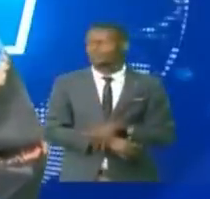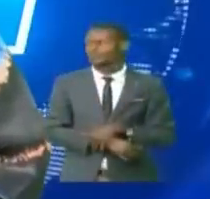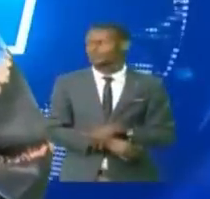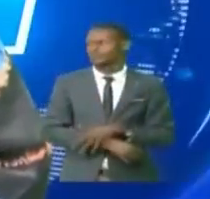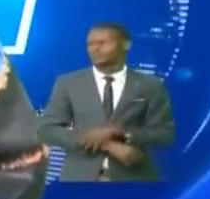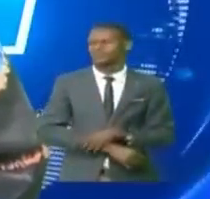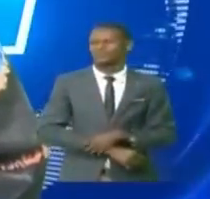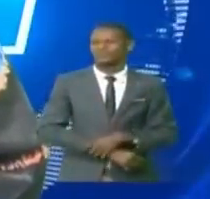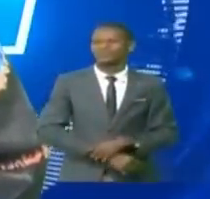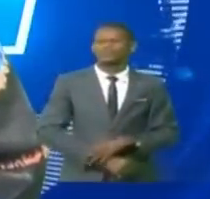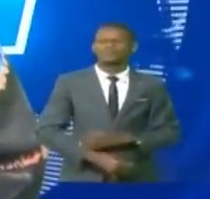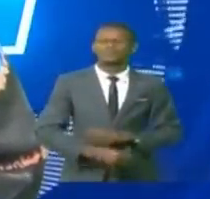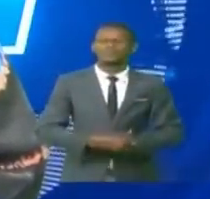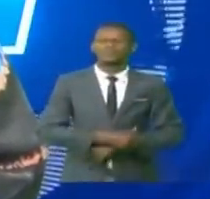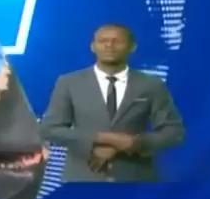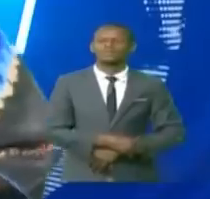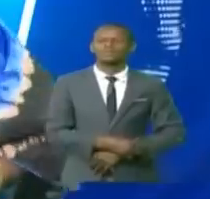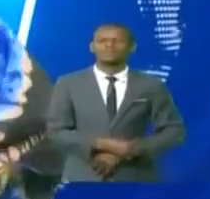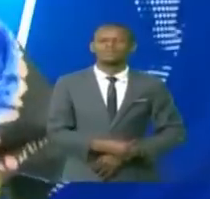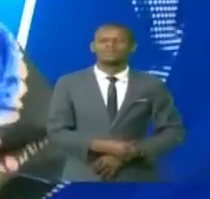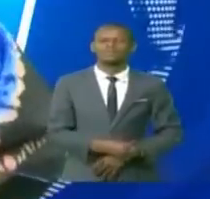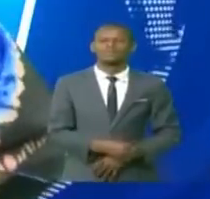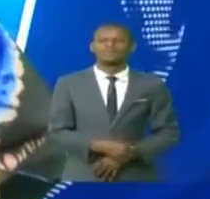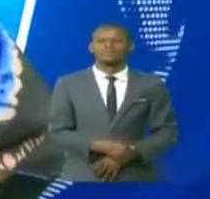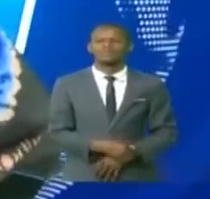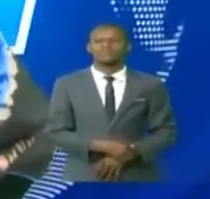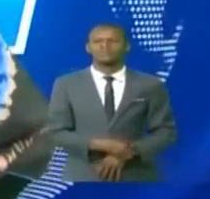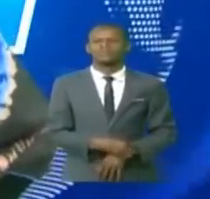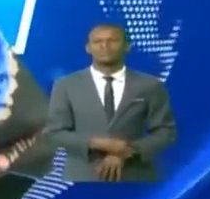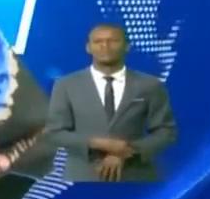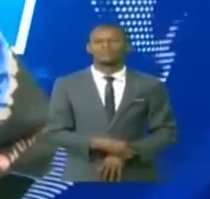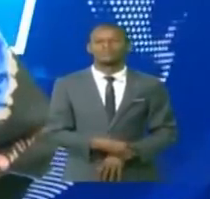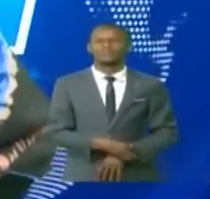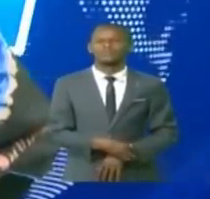détermination au cours d'une manifestation organisée ce samedi.